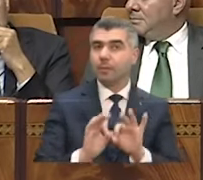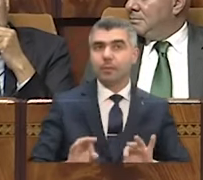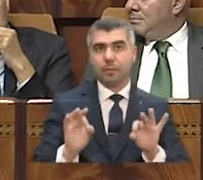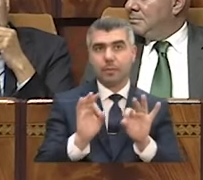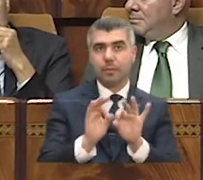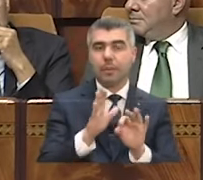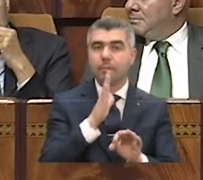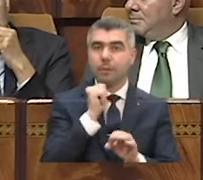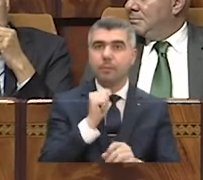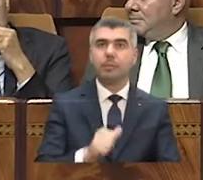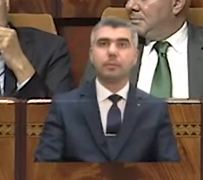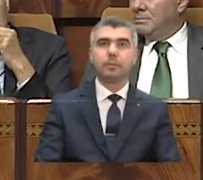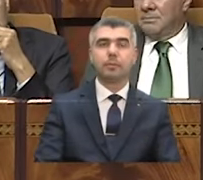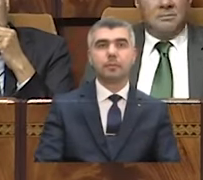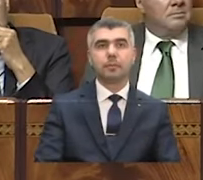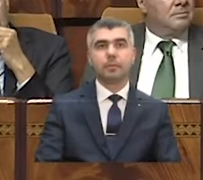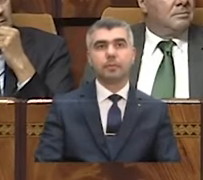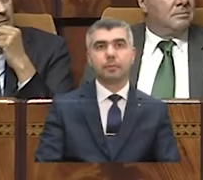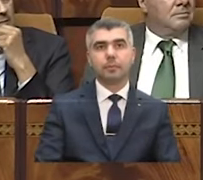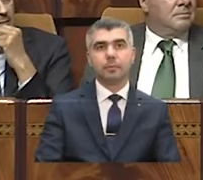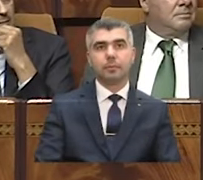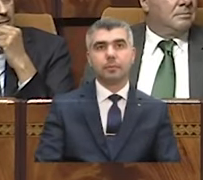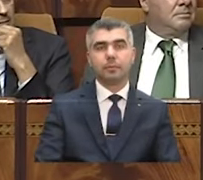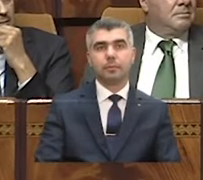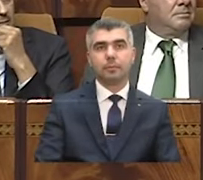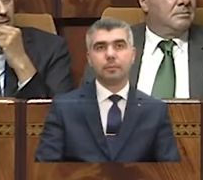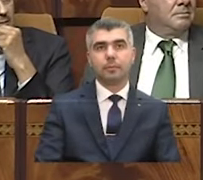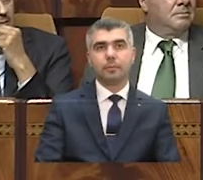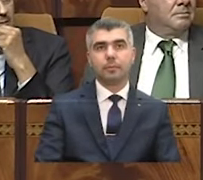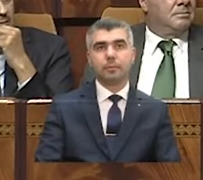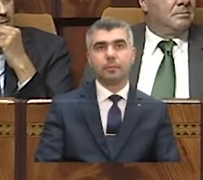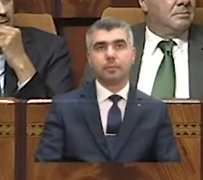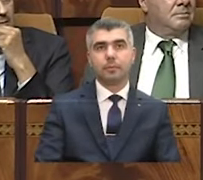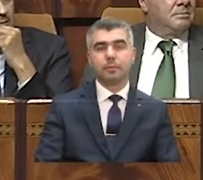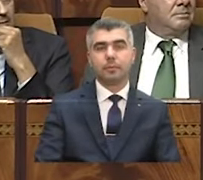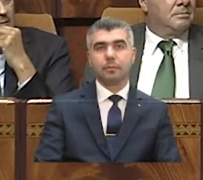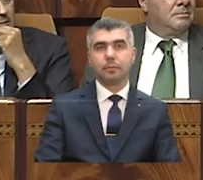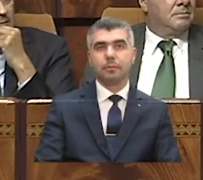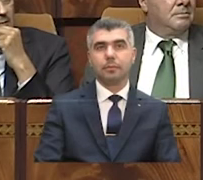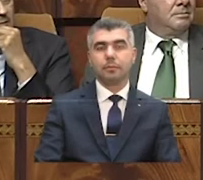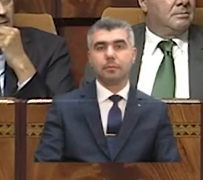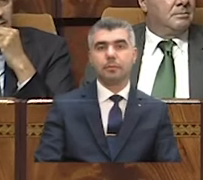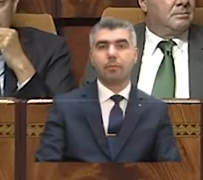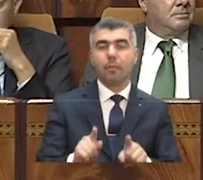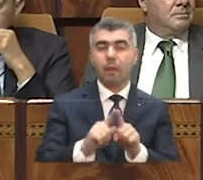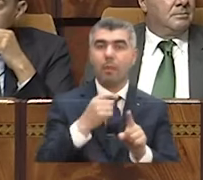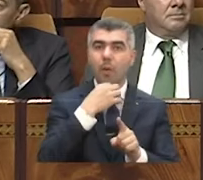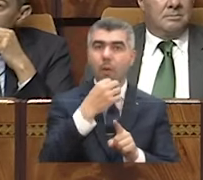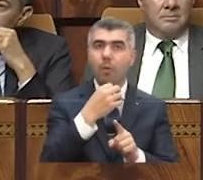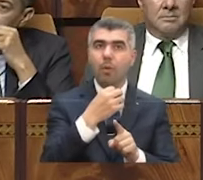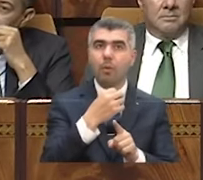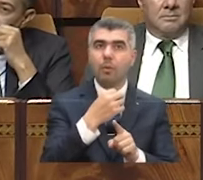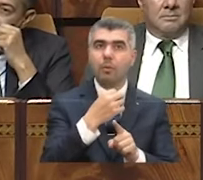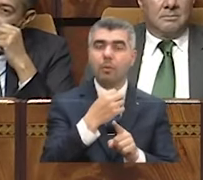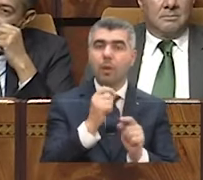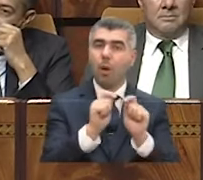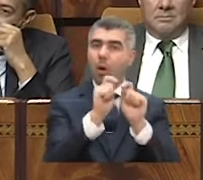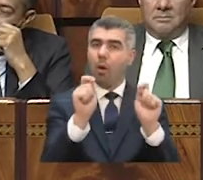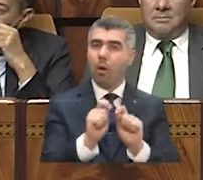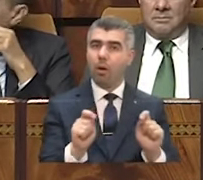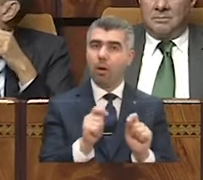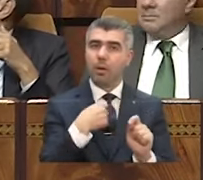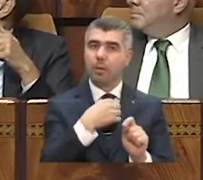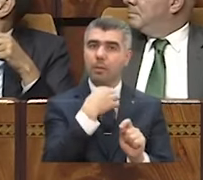وبالتالي نعم لا لا كنهضر مع ما نجاوبو دعيني في المحكمه، راه هذا صديق كنهضر معاه. الاخوه اللي جا اذا